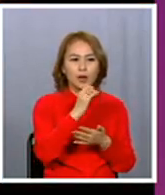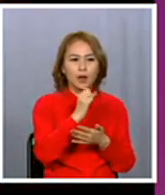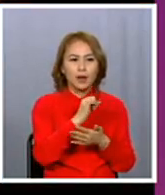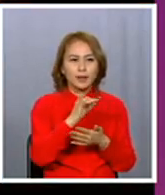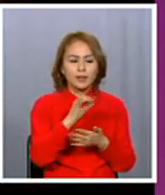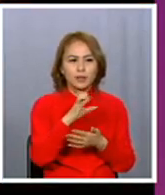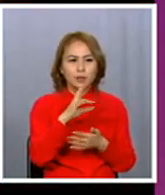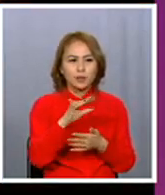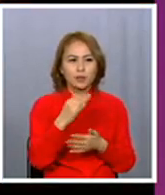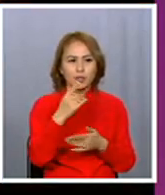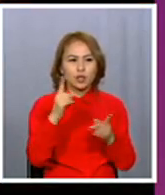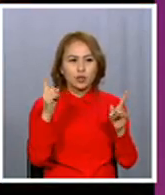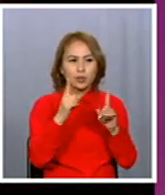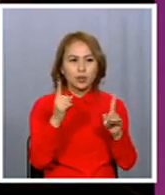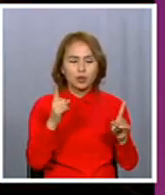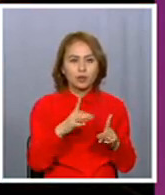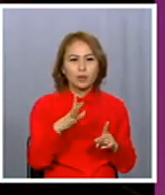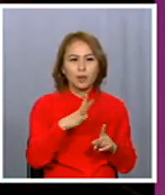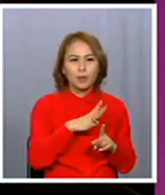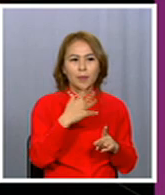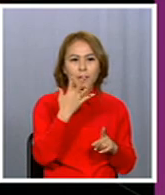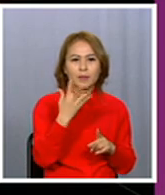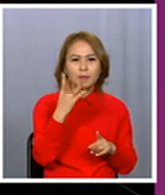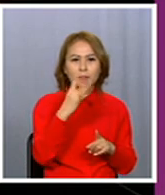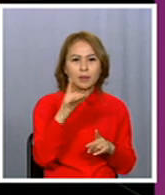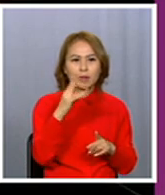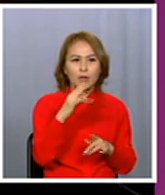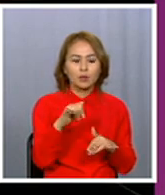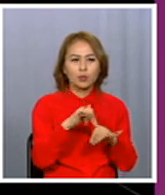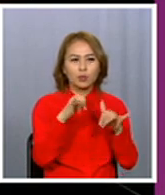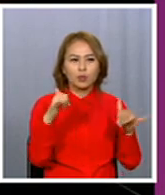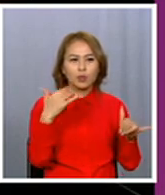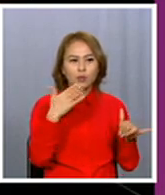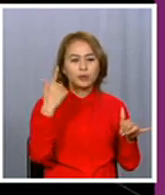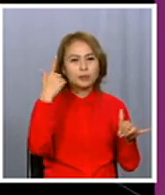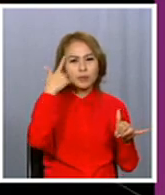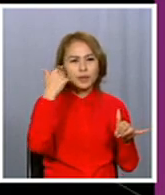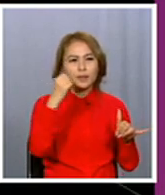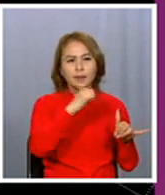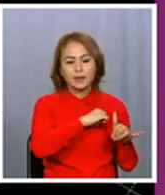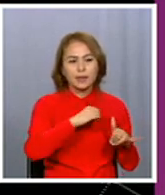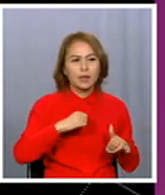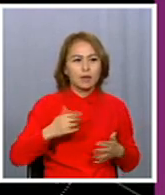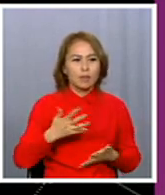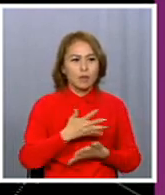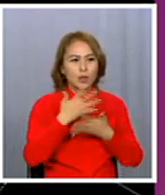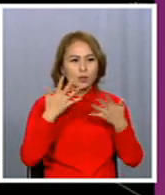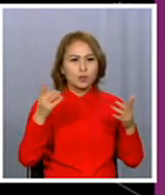мына жұлдыз күннен 5 миллиард есе үлкен. Бұл біз білетін ең үлкен жұлдыз.